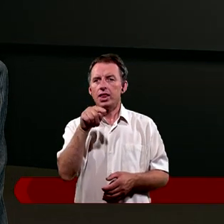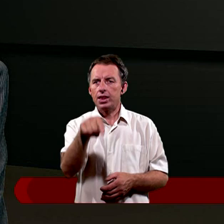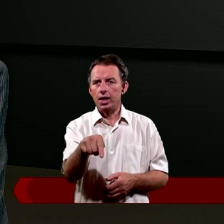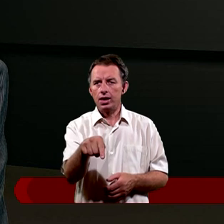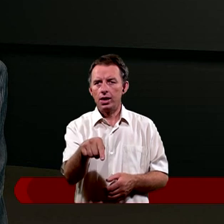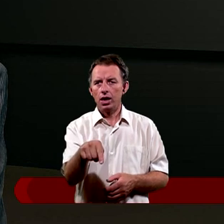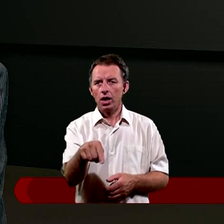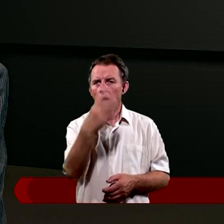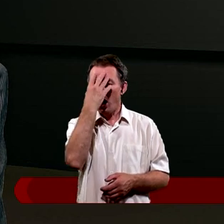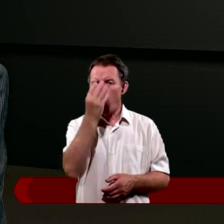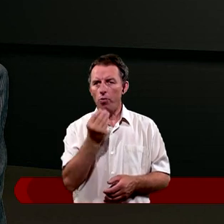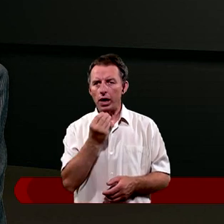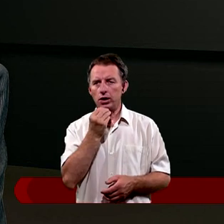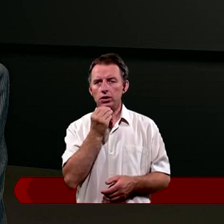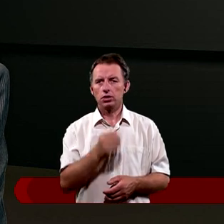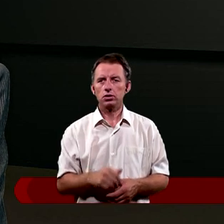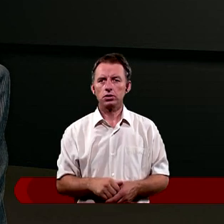ten obraz